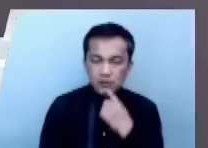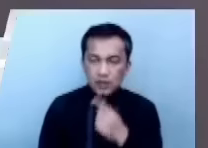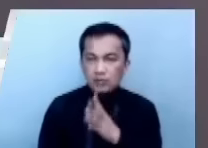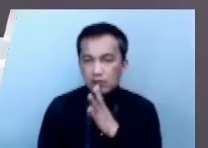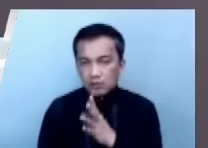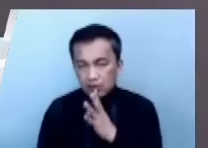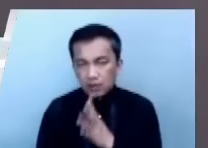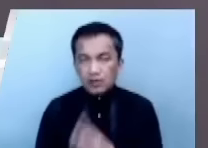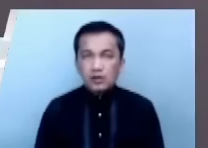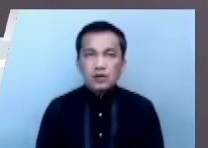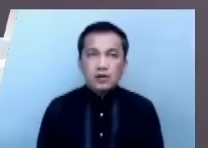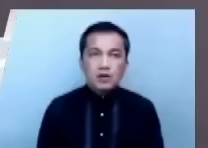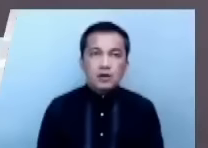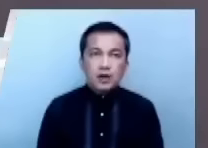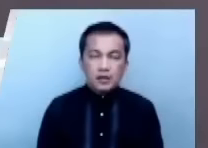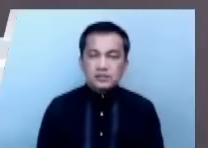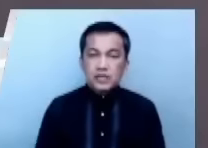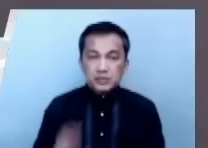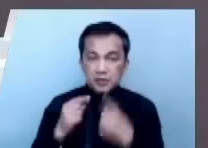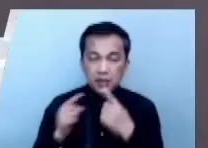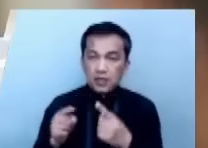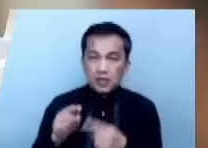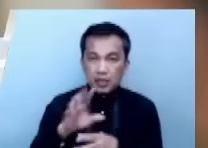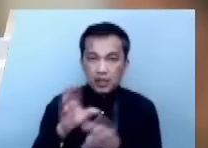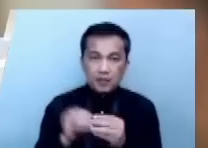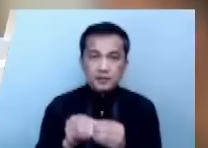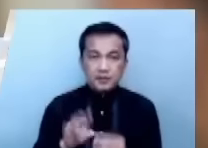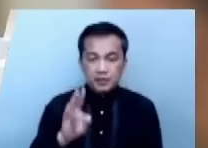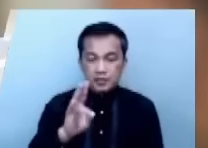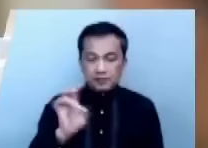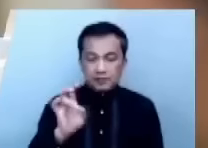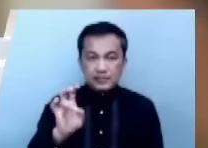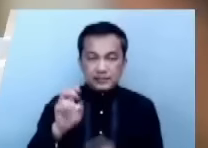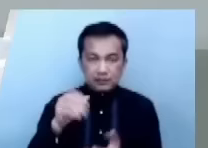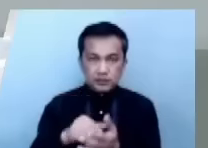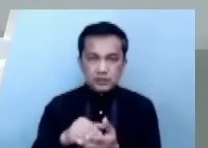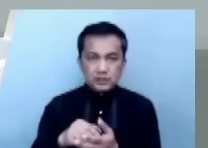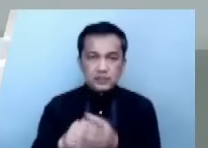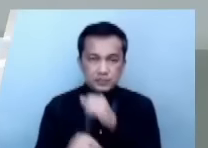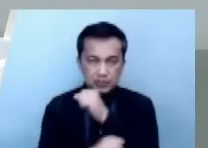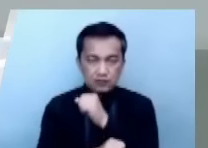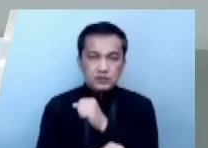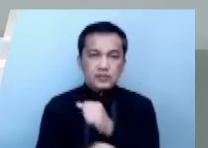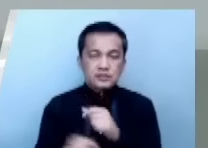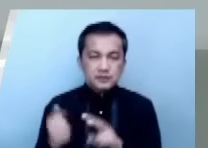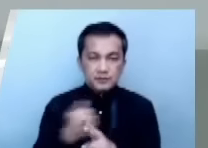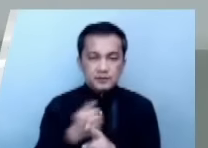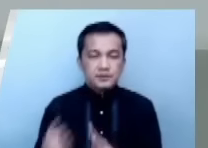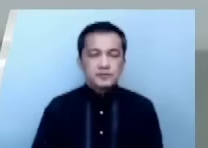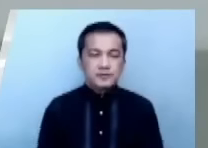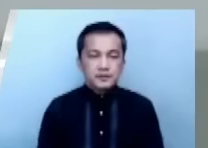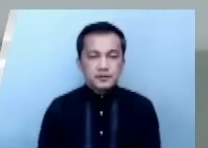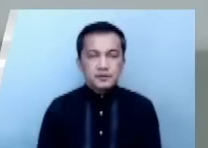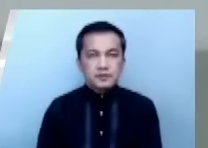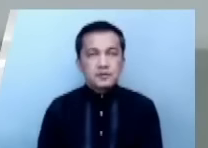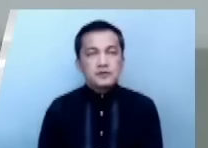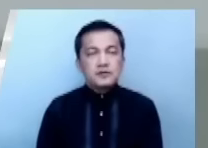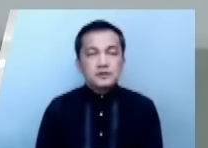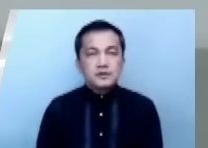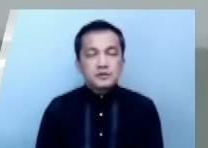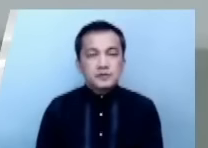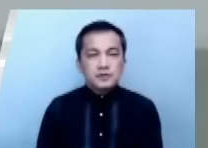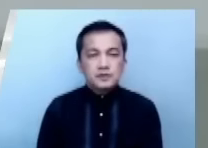korupsyon. Aabot daw sa 700,000 piso ang nakuha sa mga biktima. Yung pera na yun, ano yun eh. Hindi